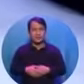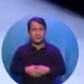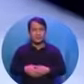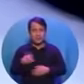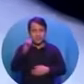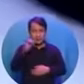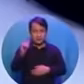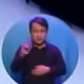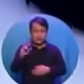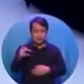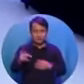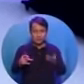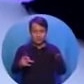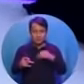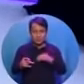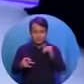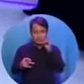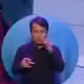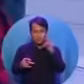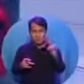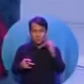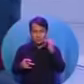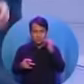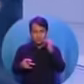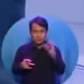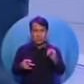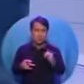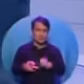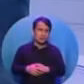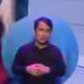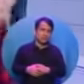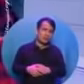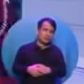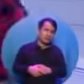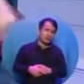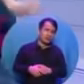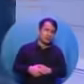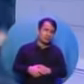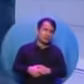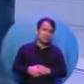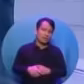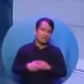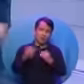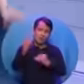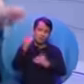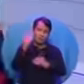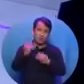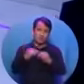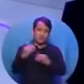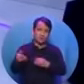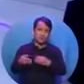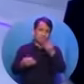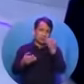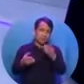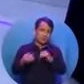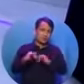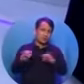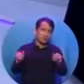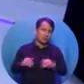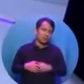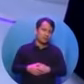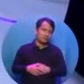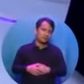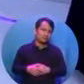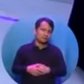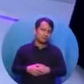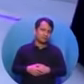Yuki and Yumi. Ayan. Okay? Ito naman ay para matuwa naman yung